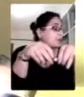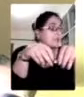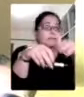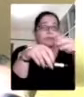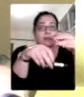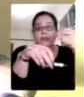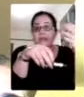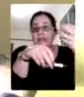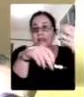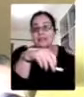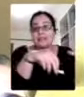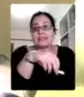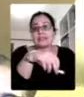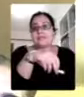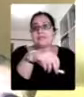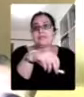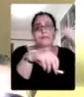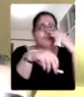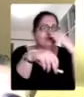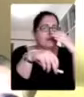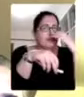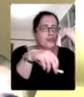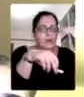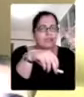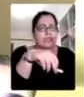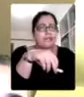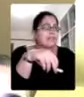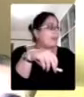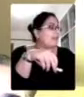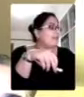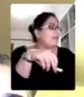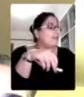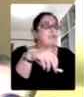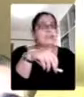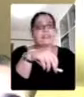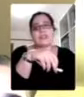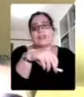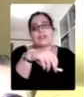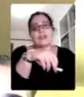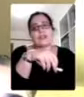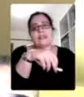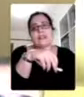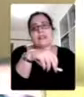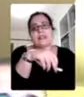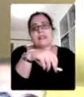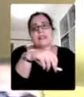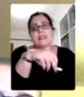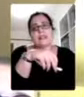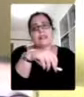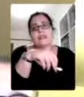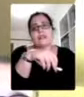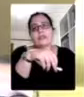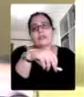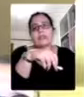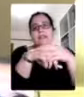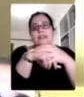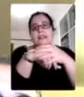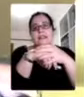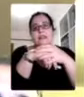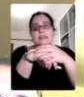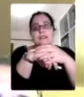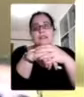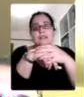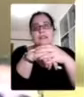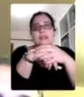yok diyorsanız, Latakya, Burley vesaire, lüle taşı çok ideal. Çok da keyif